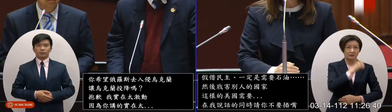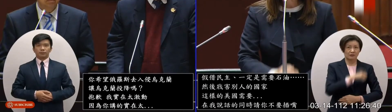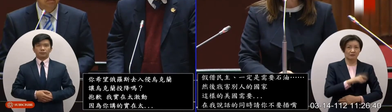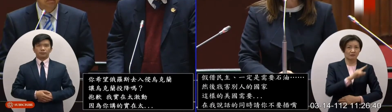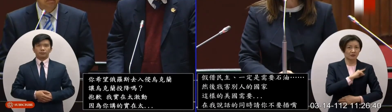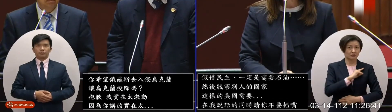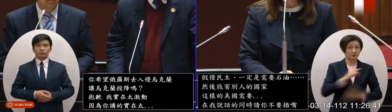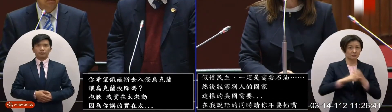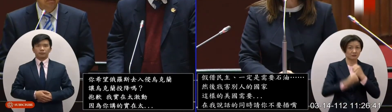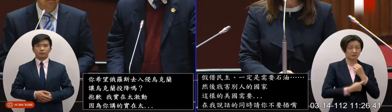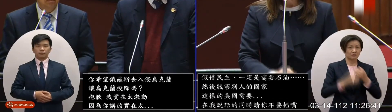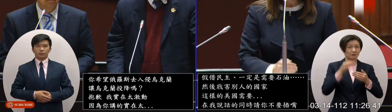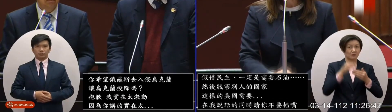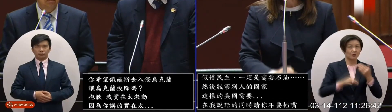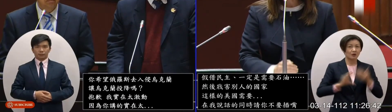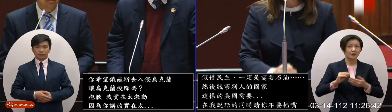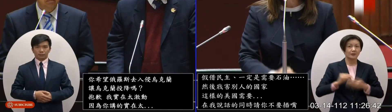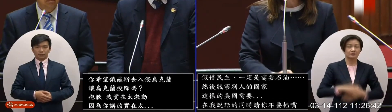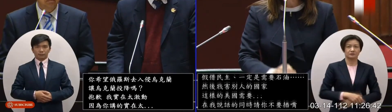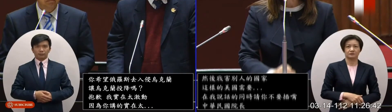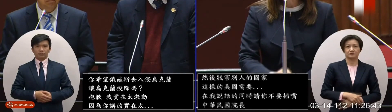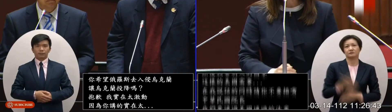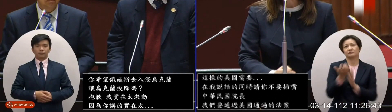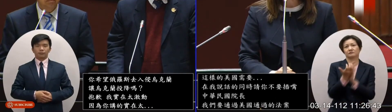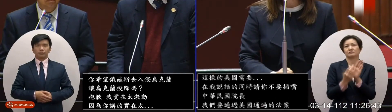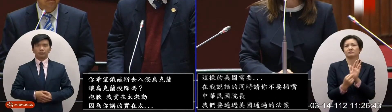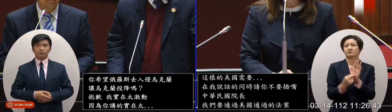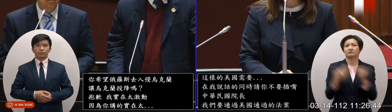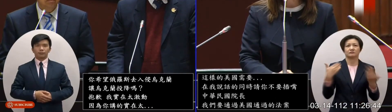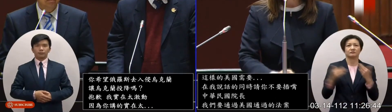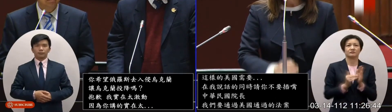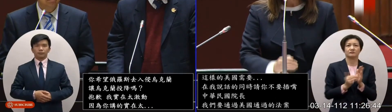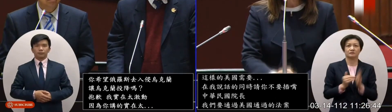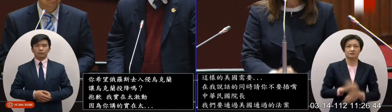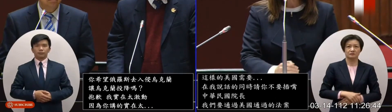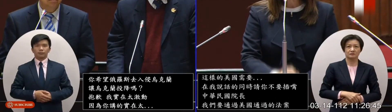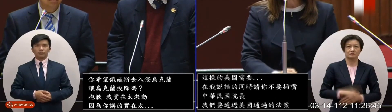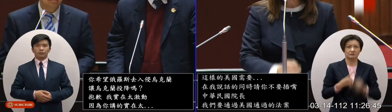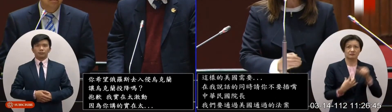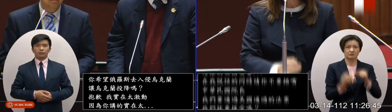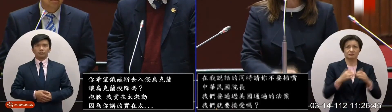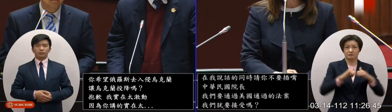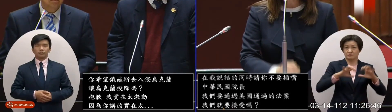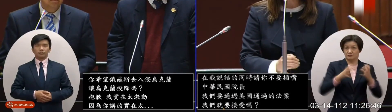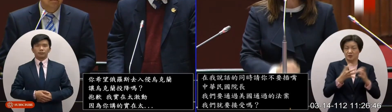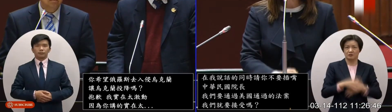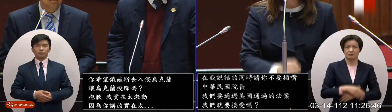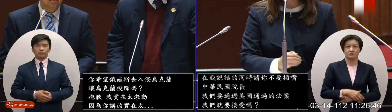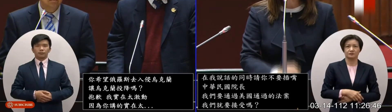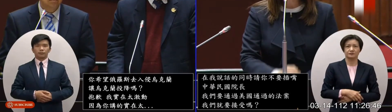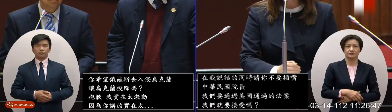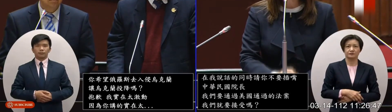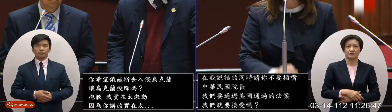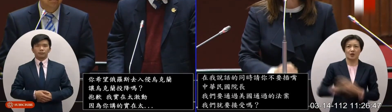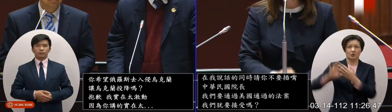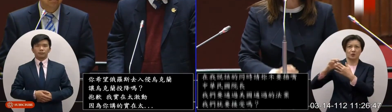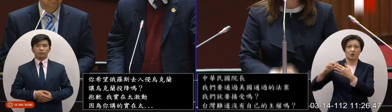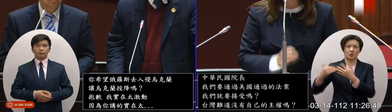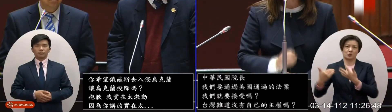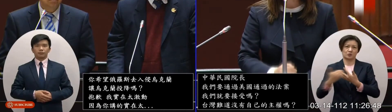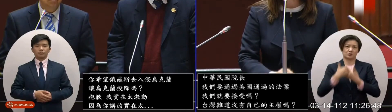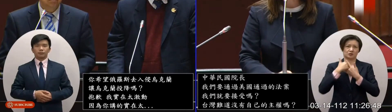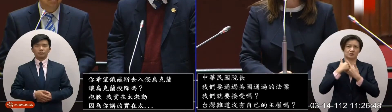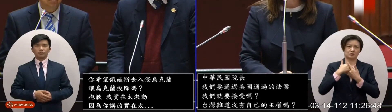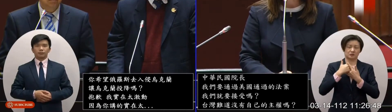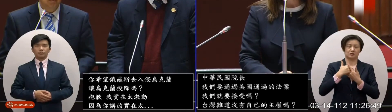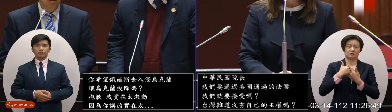己的法律吗？刚刚我们已经讲得非常清楚了，中华民国是不可以有外国籍来到这边